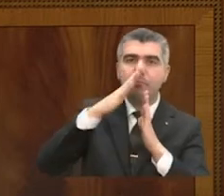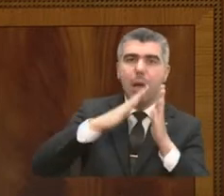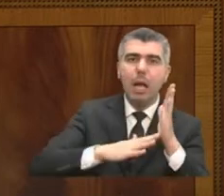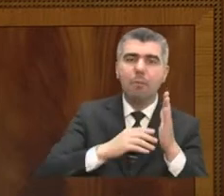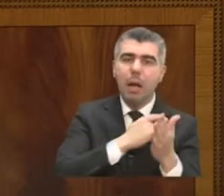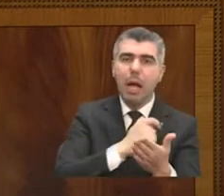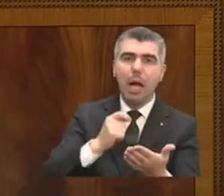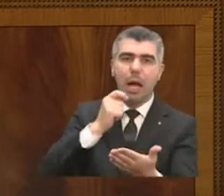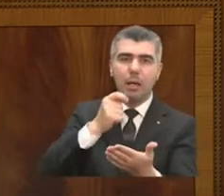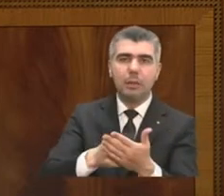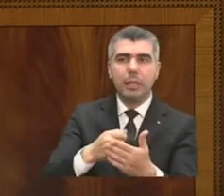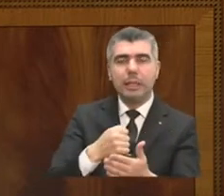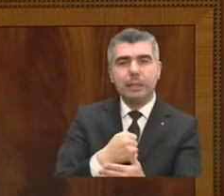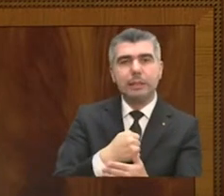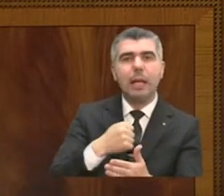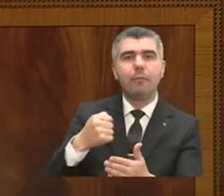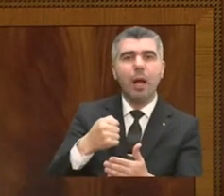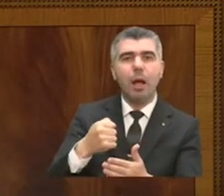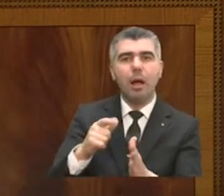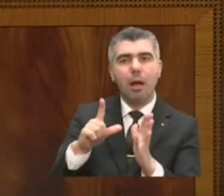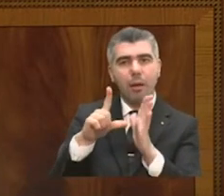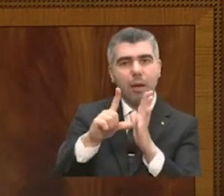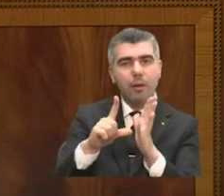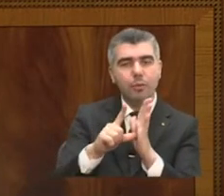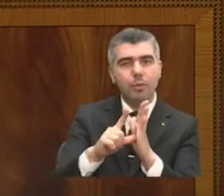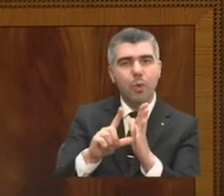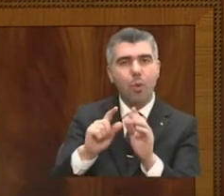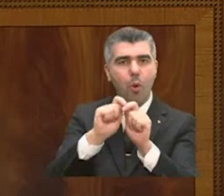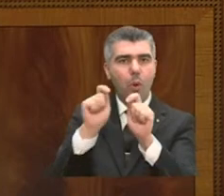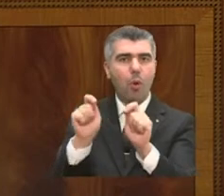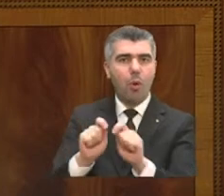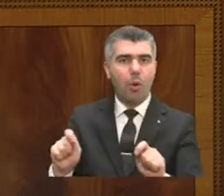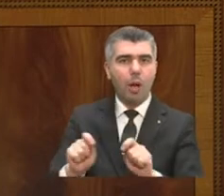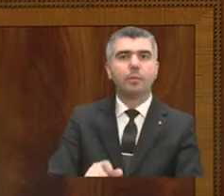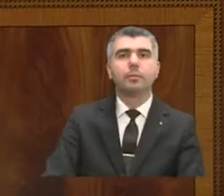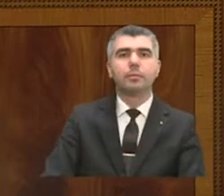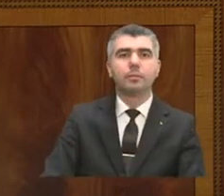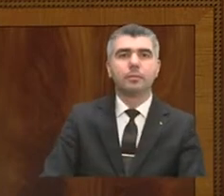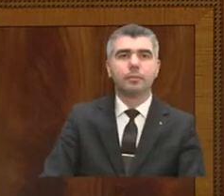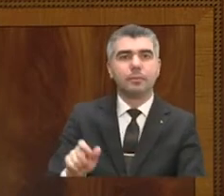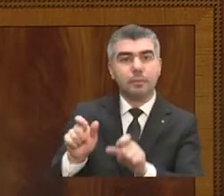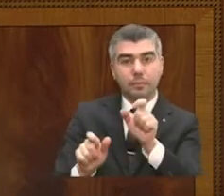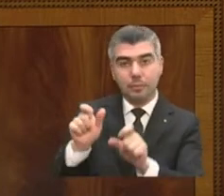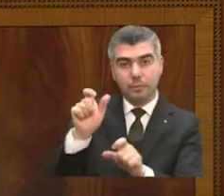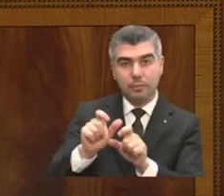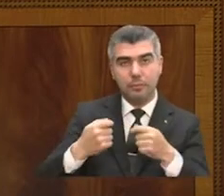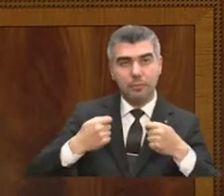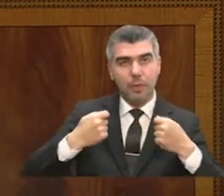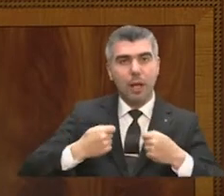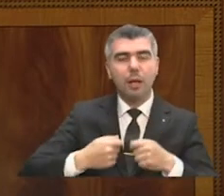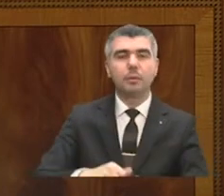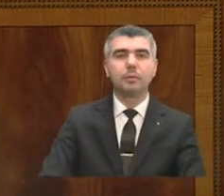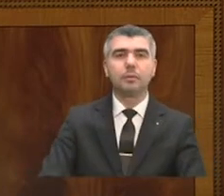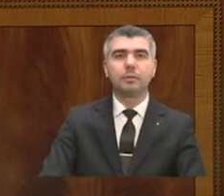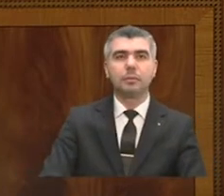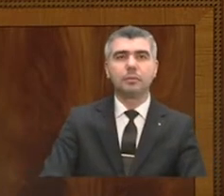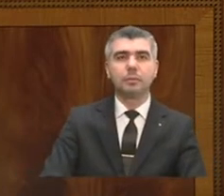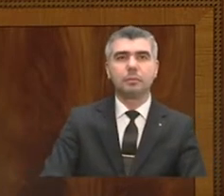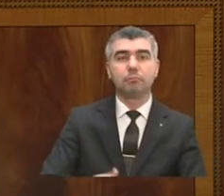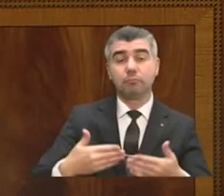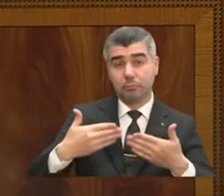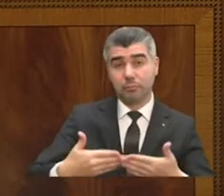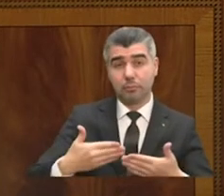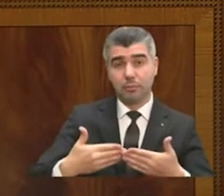corps de la justice et les institutions judiciaires ont dénoncé cette